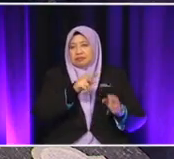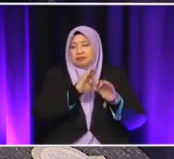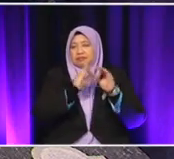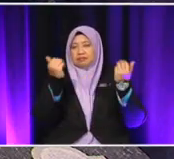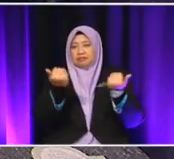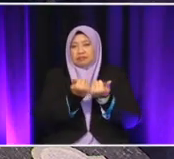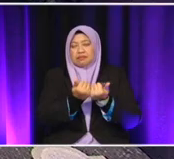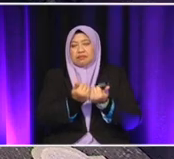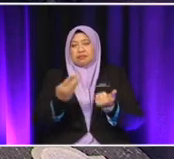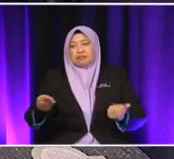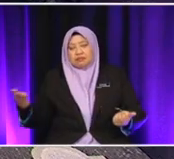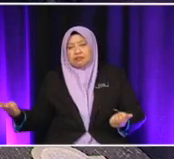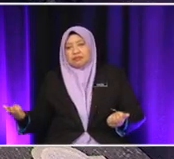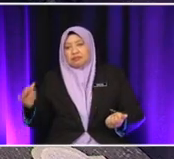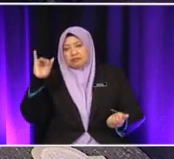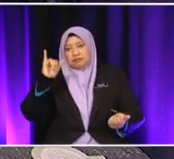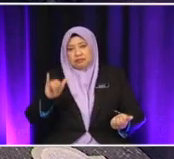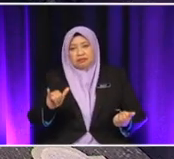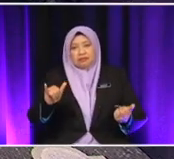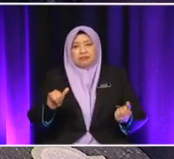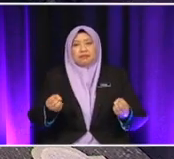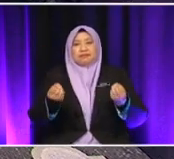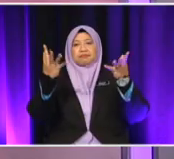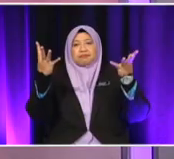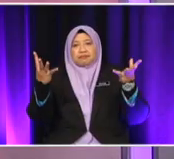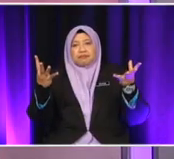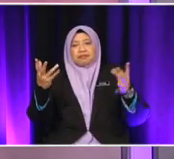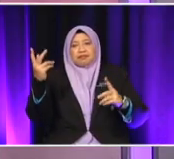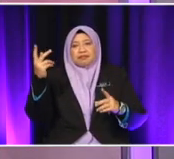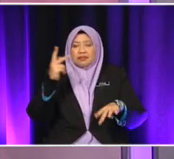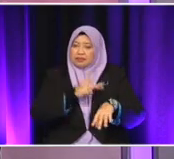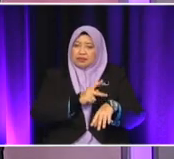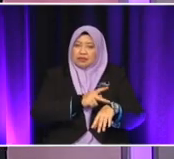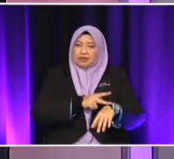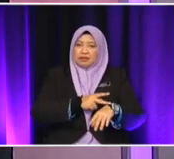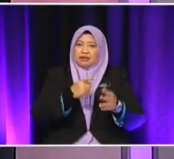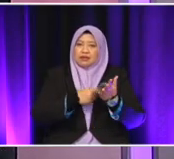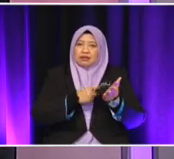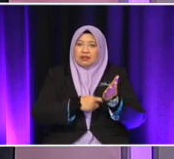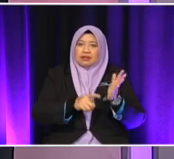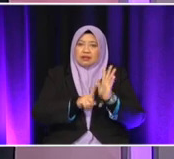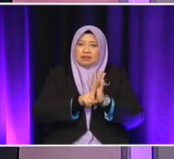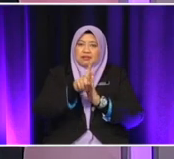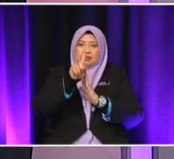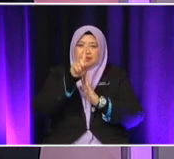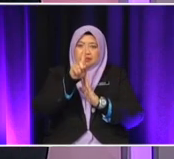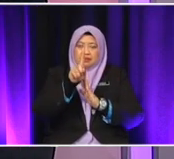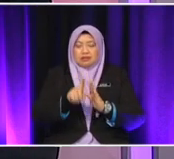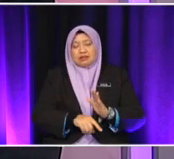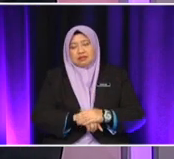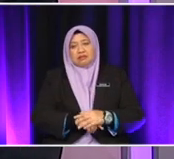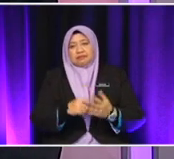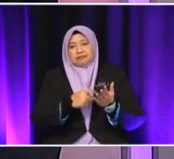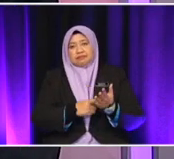menawarkan barang dalam jumlah yang banyak ketika harga adalah besar ataupun ketika